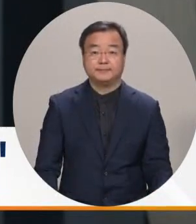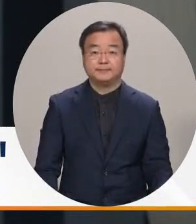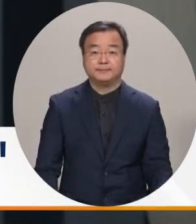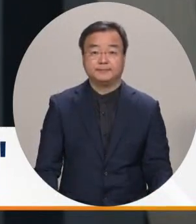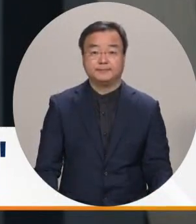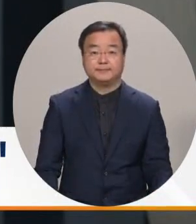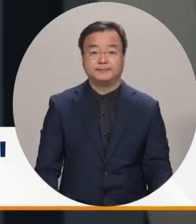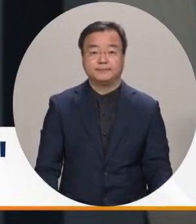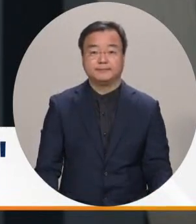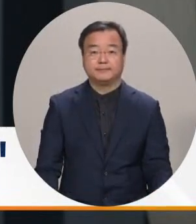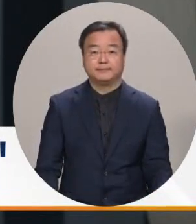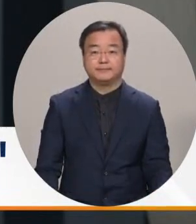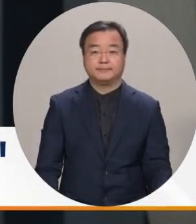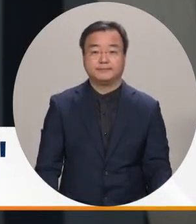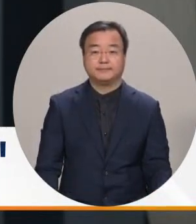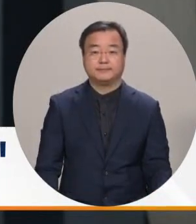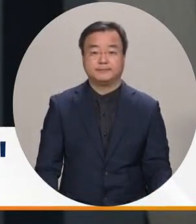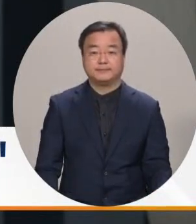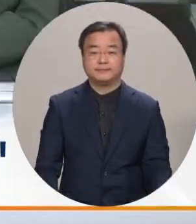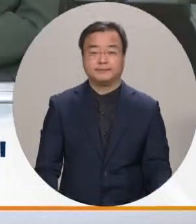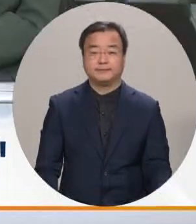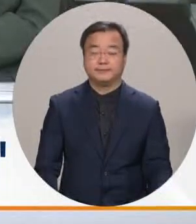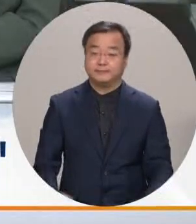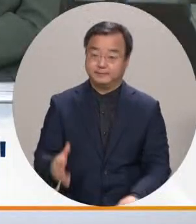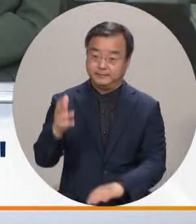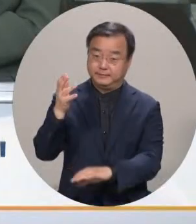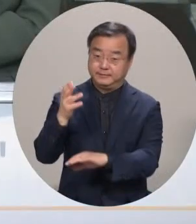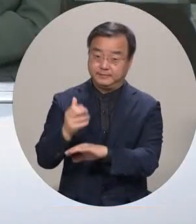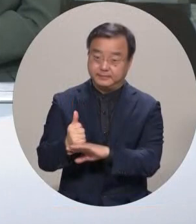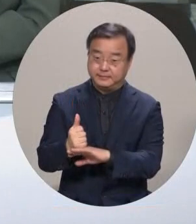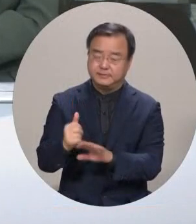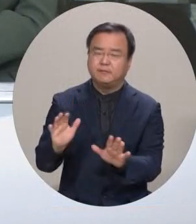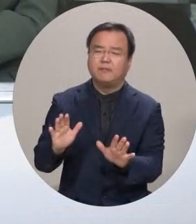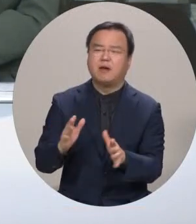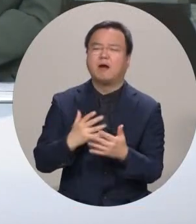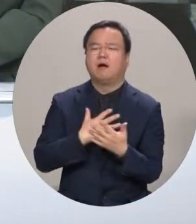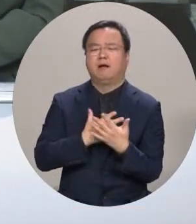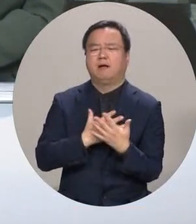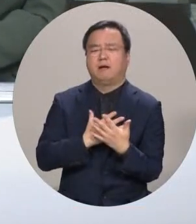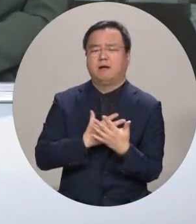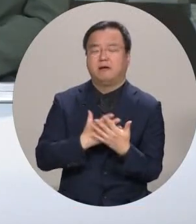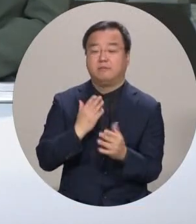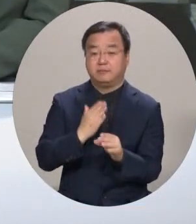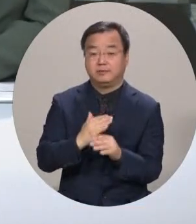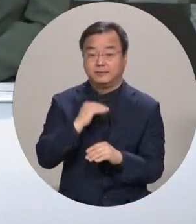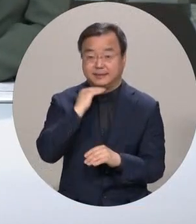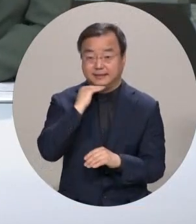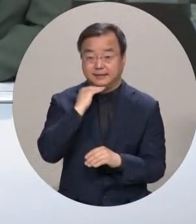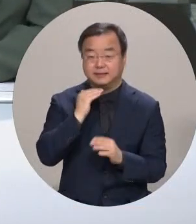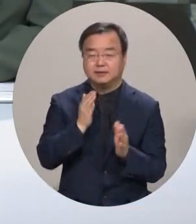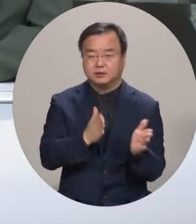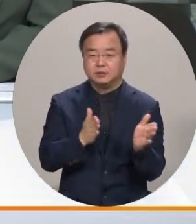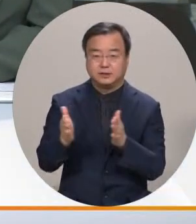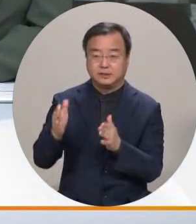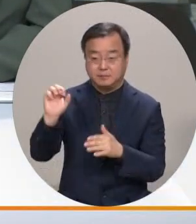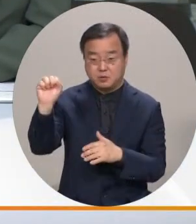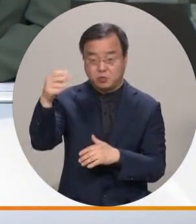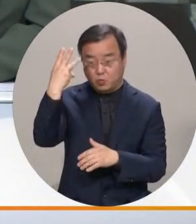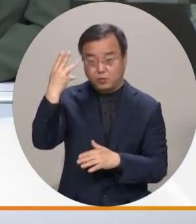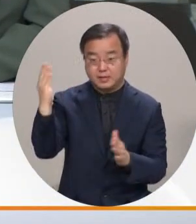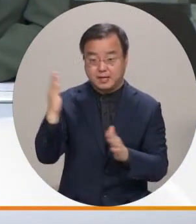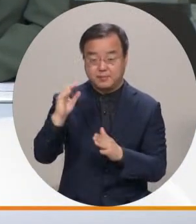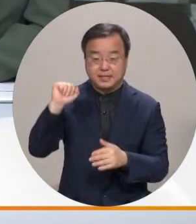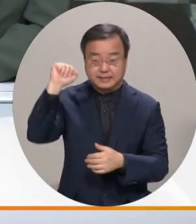말씀드리고 싶습니다 예 마지막으로 지금이 방송 떨리는 마음으로 지켜보고 있을 예비고 3 수험생들에게